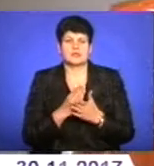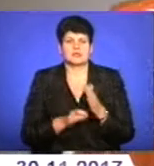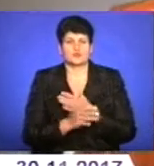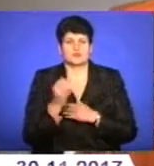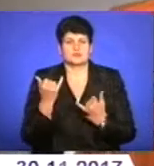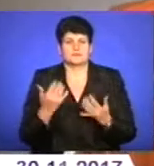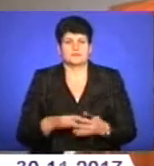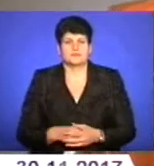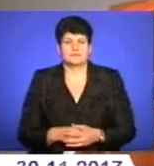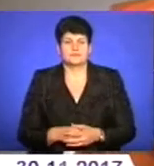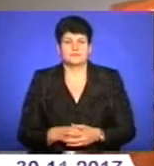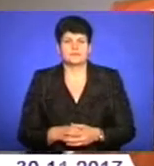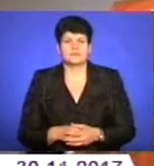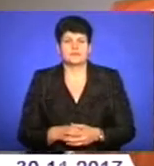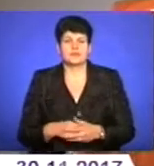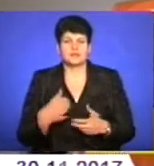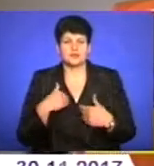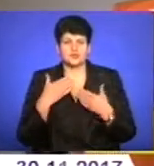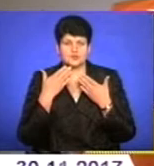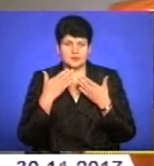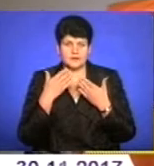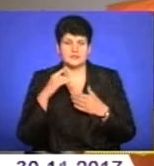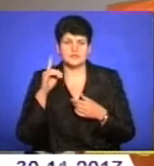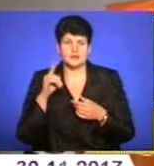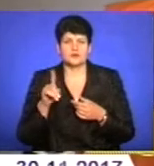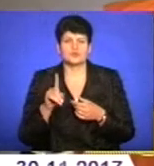Сході. Анотацію про книгу я читав і знаю, що у Юрія